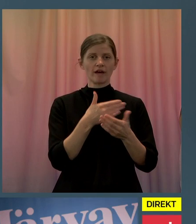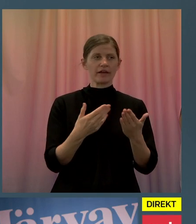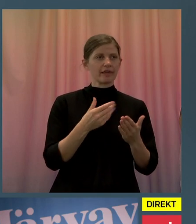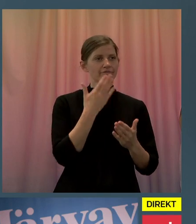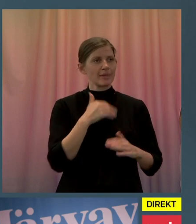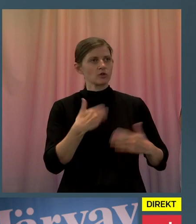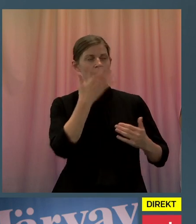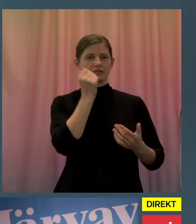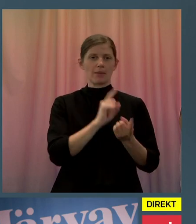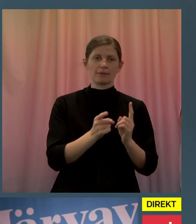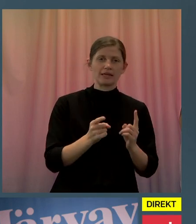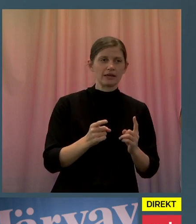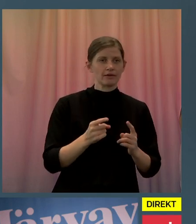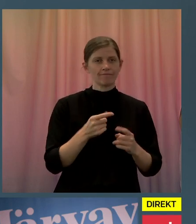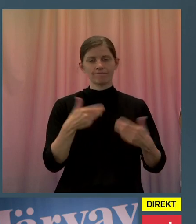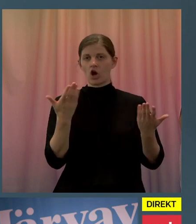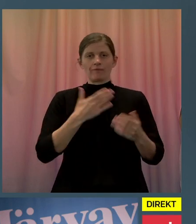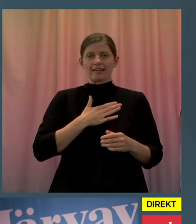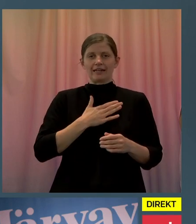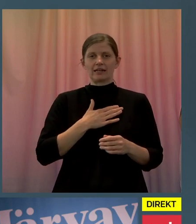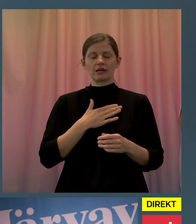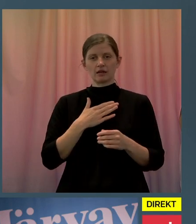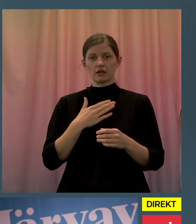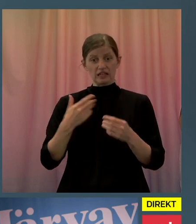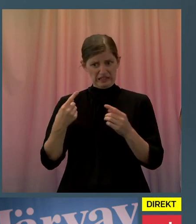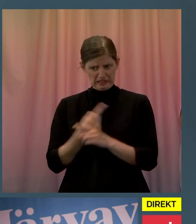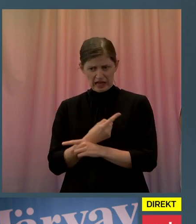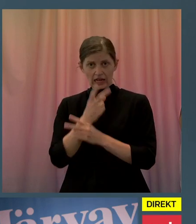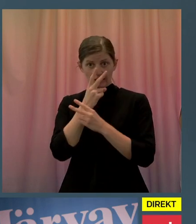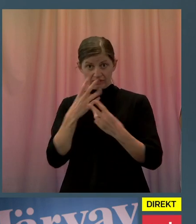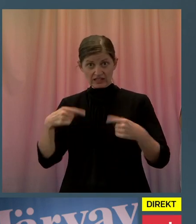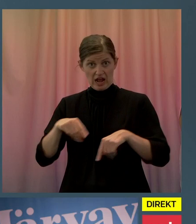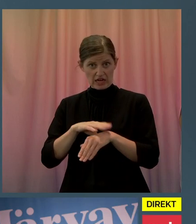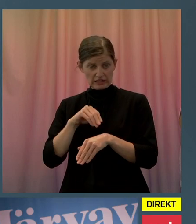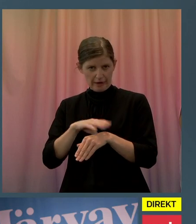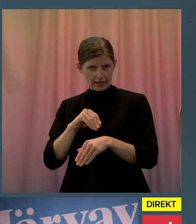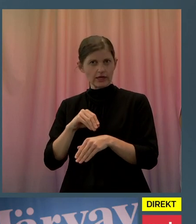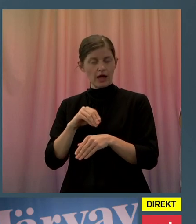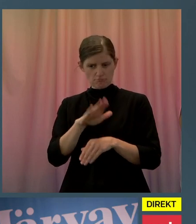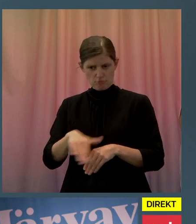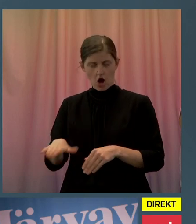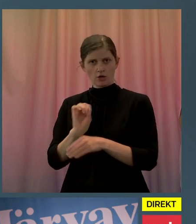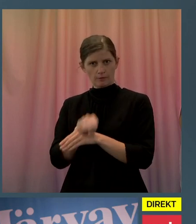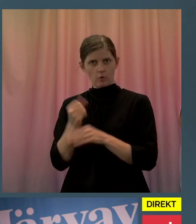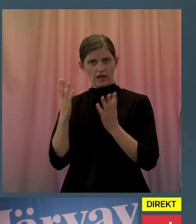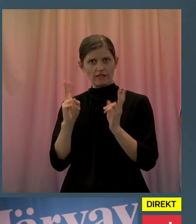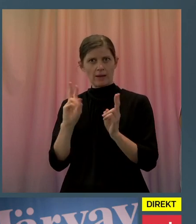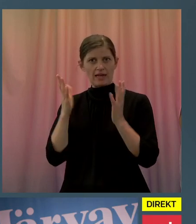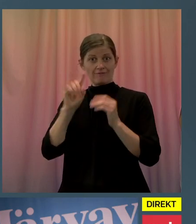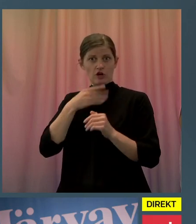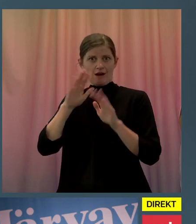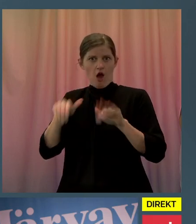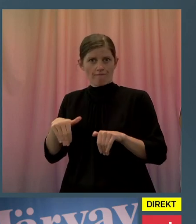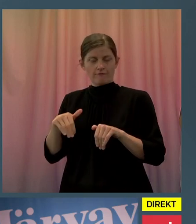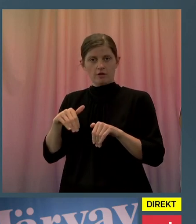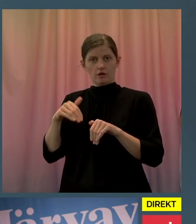rörlighet och nya klassresor. Det här är tvärtom hotet om ett land med social ärftlighet, där problem går i